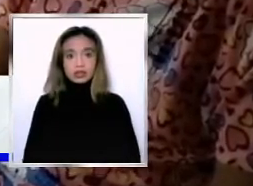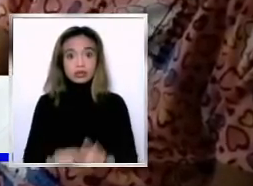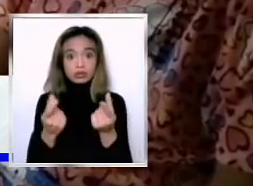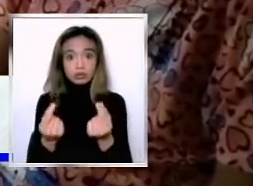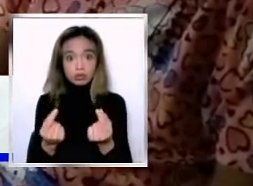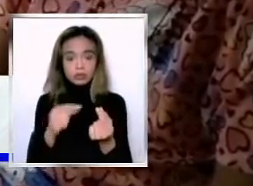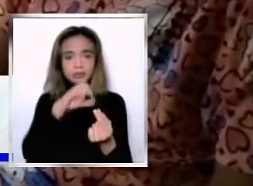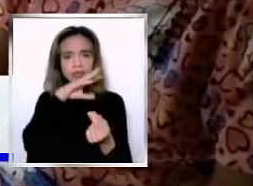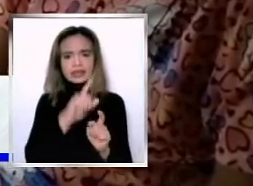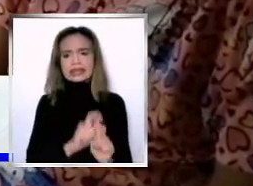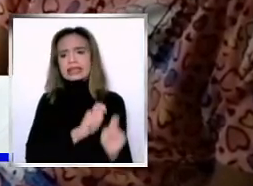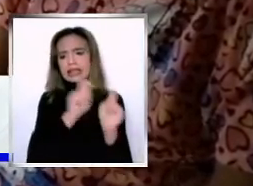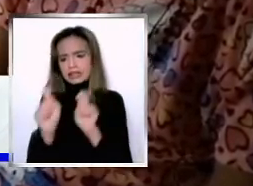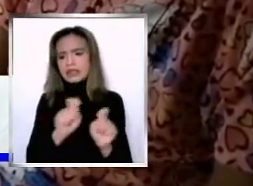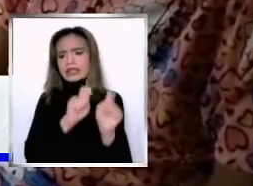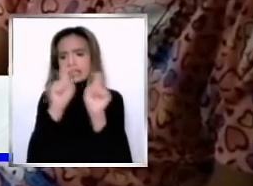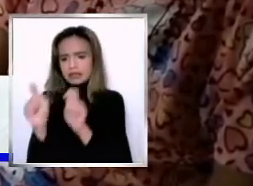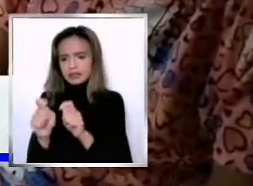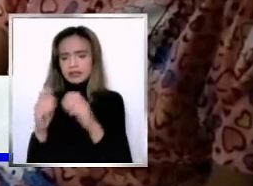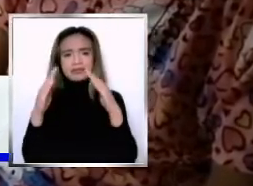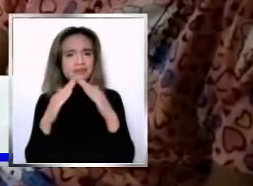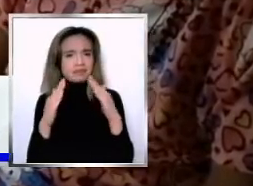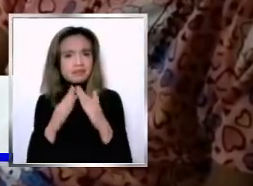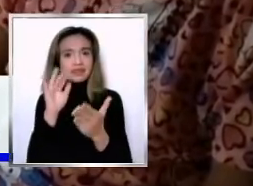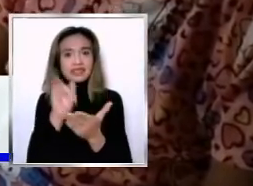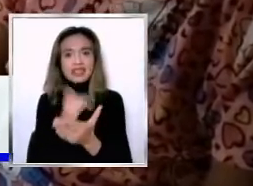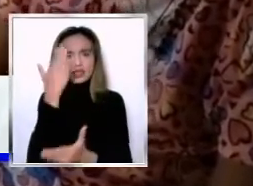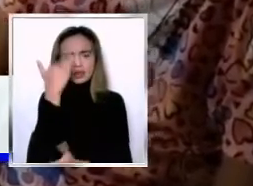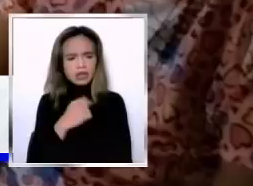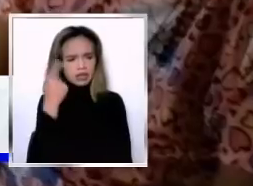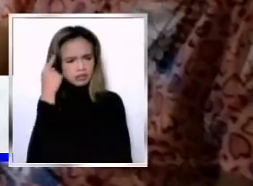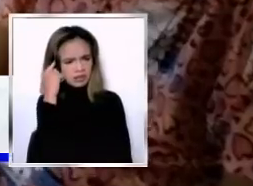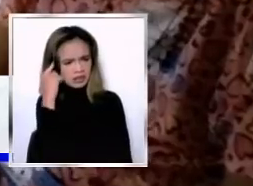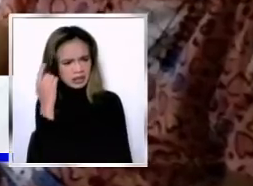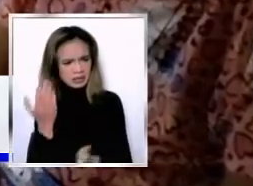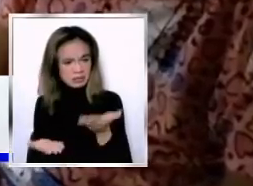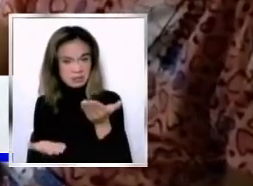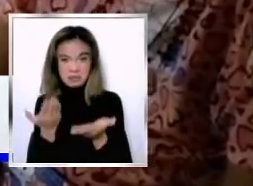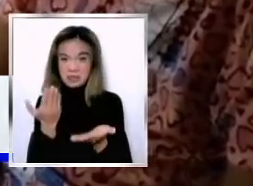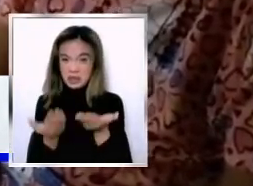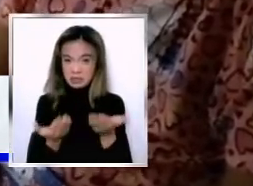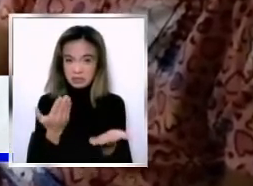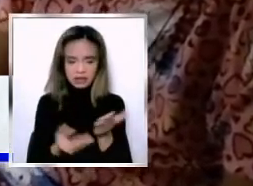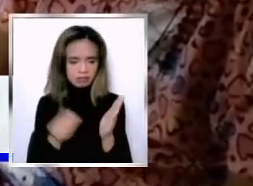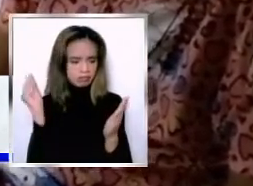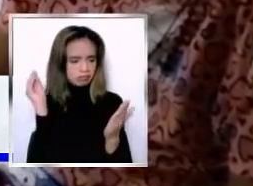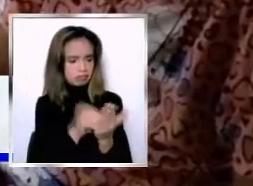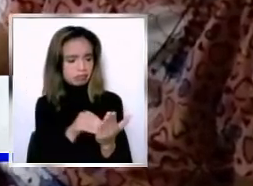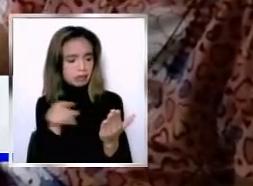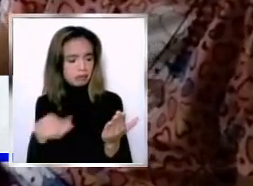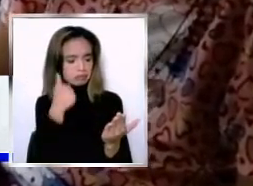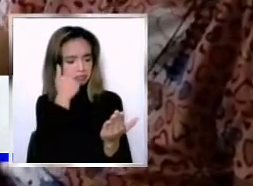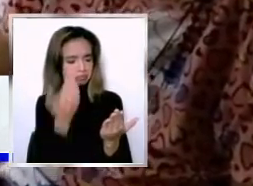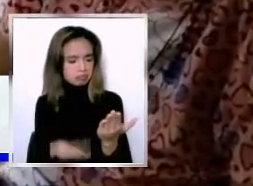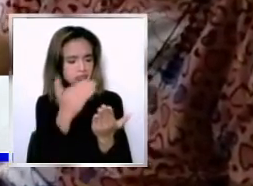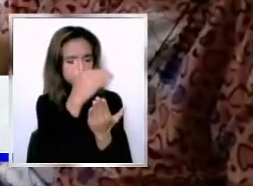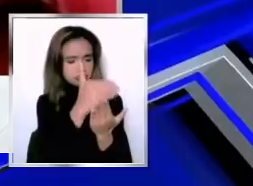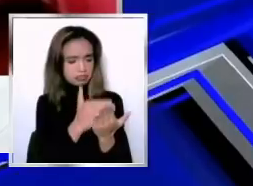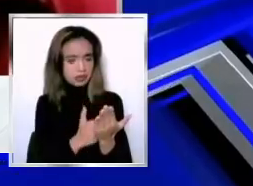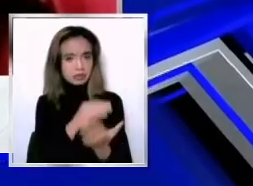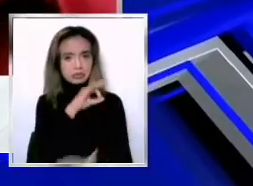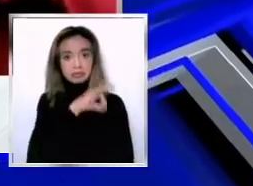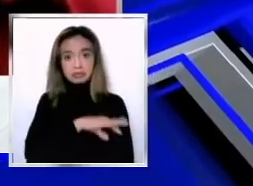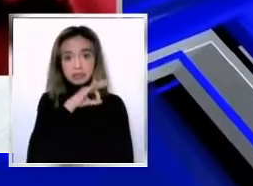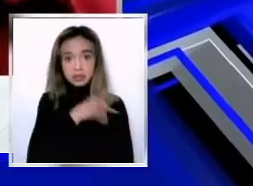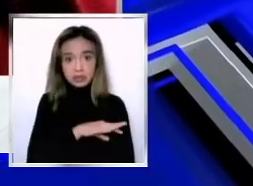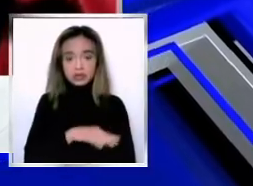tirahan nitong pandemya, kaya ipinagtataka niyang malamang inilagay umano siyang patay sa listahan ng mga benepisyaryo.